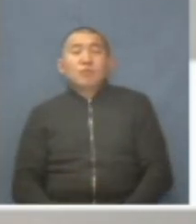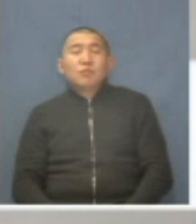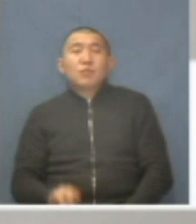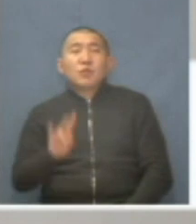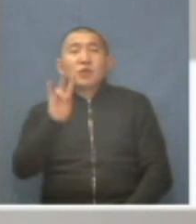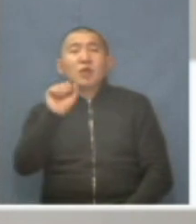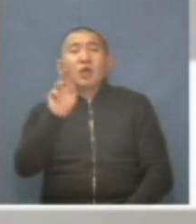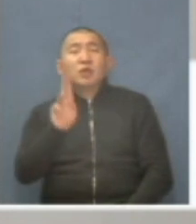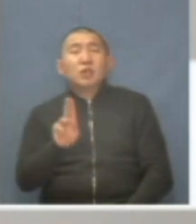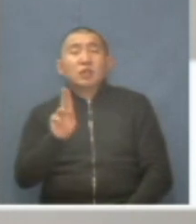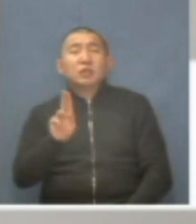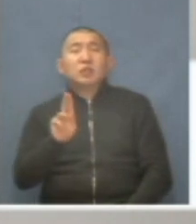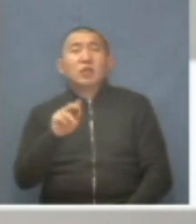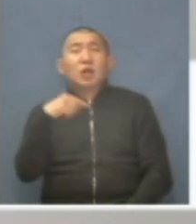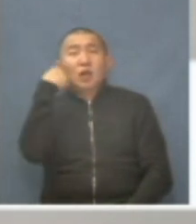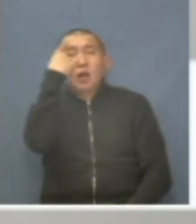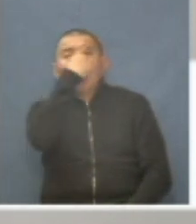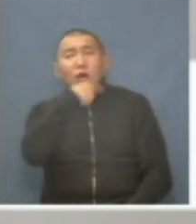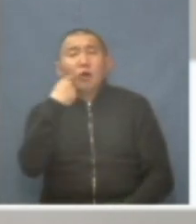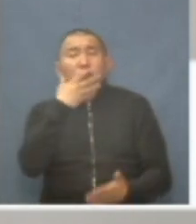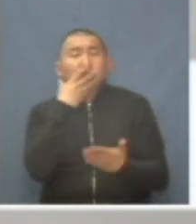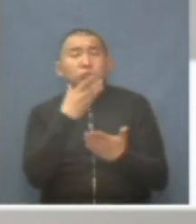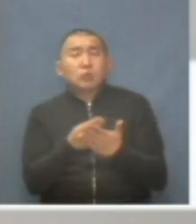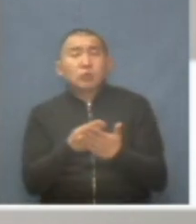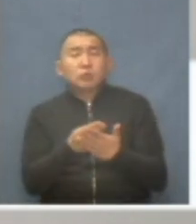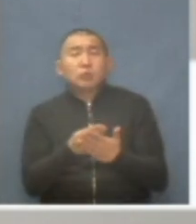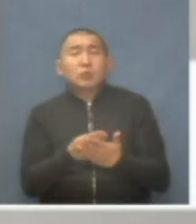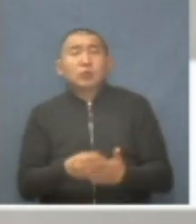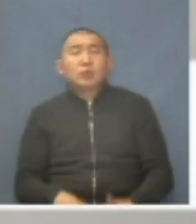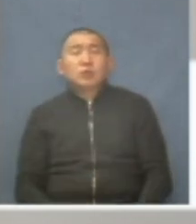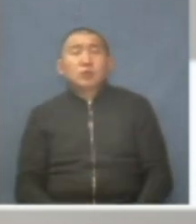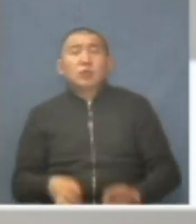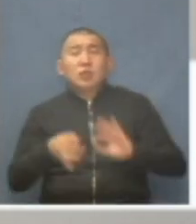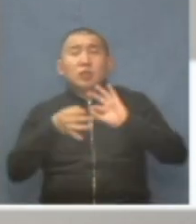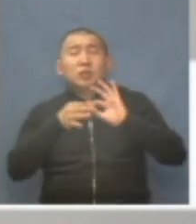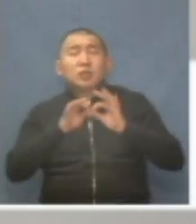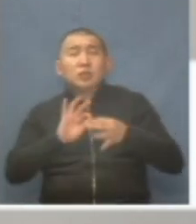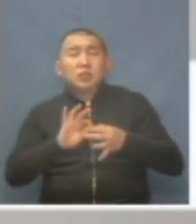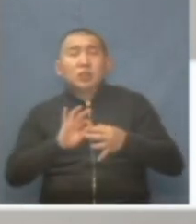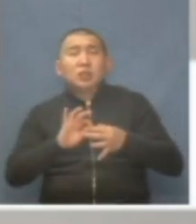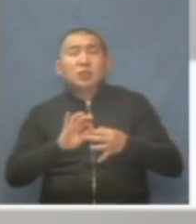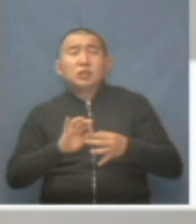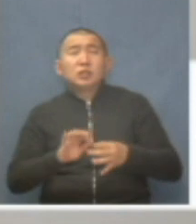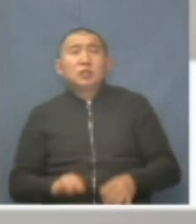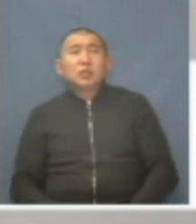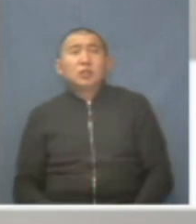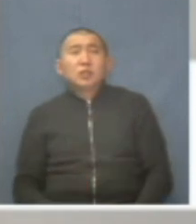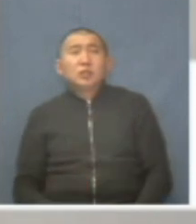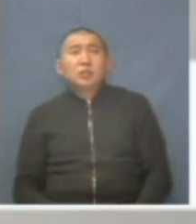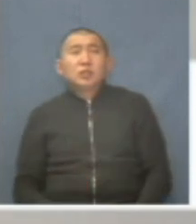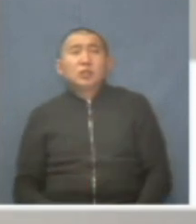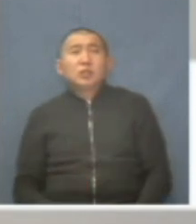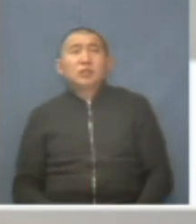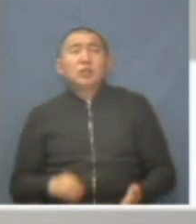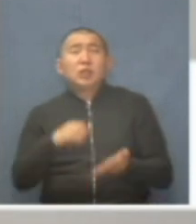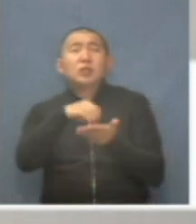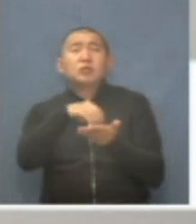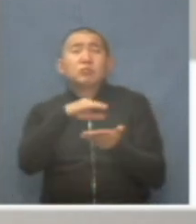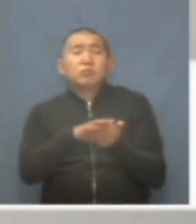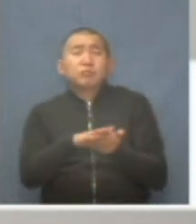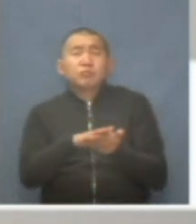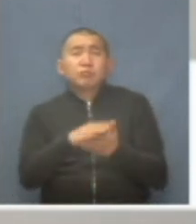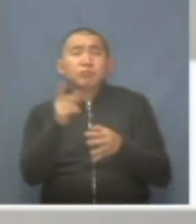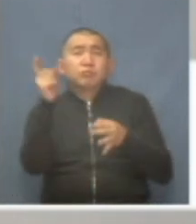Национального института интеллектуальной собственности, которые на данном семинаре разъяснят процедуру регистрации товарного знака,